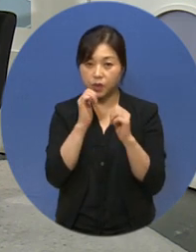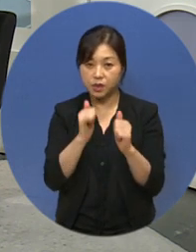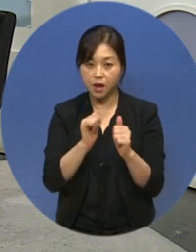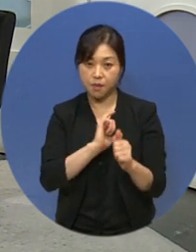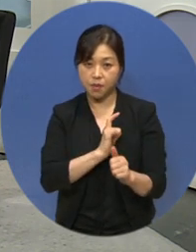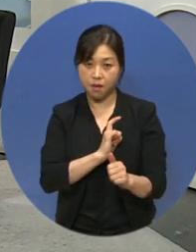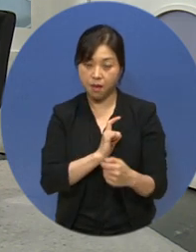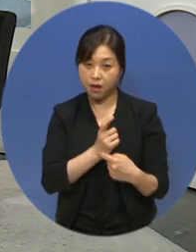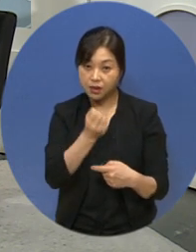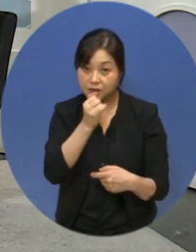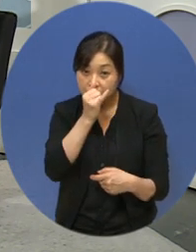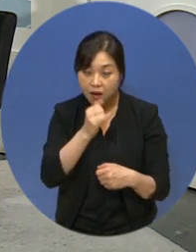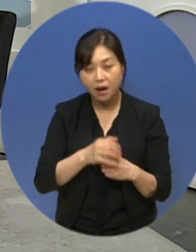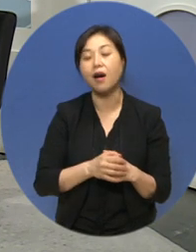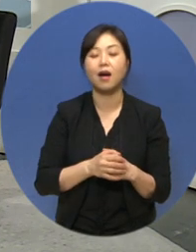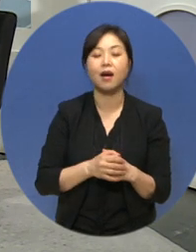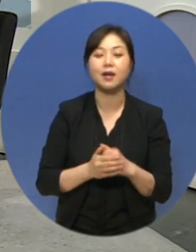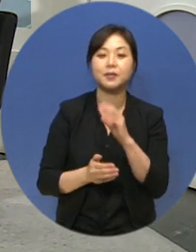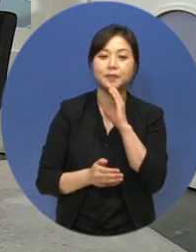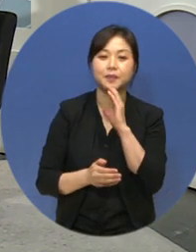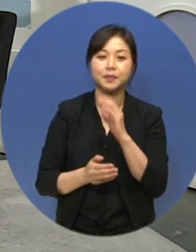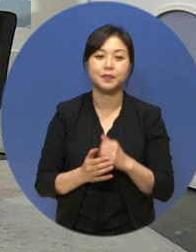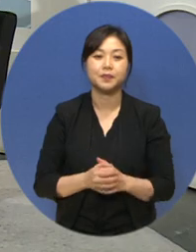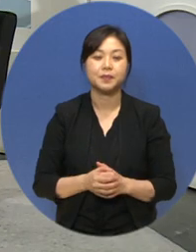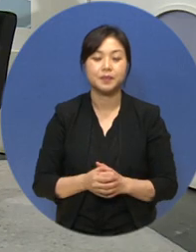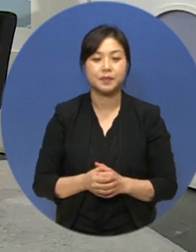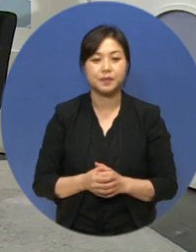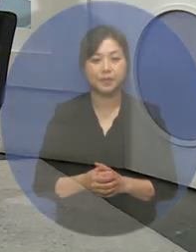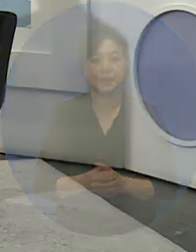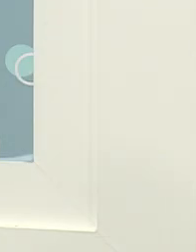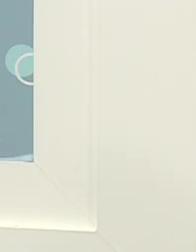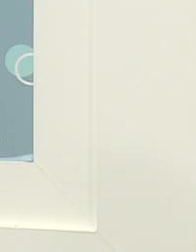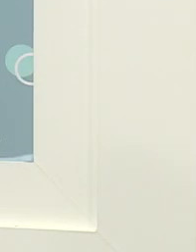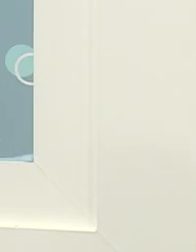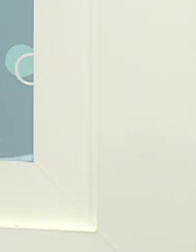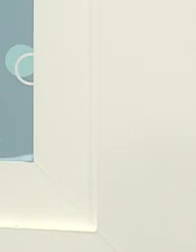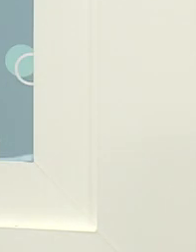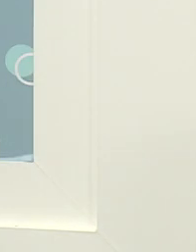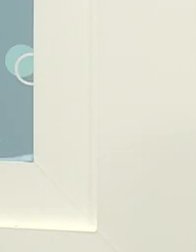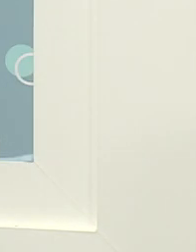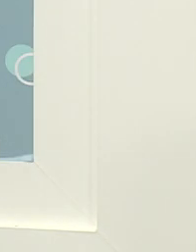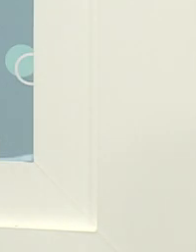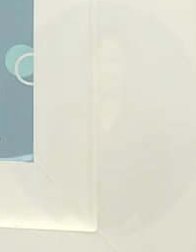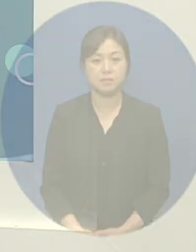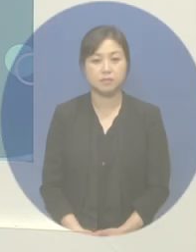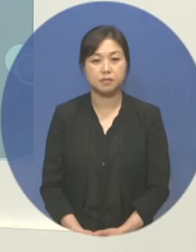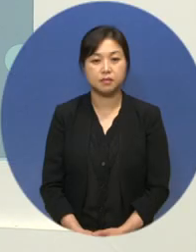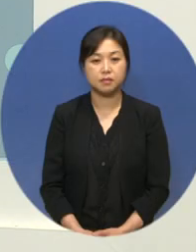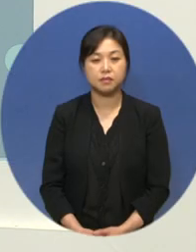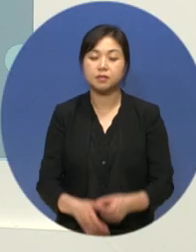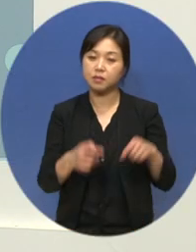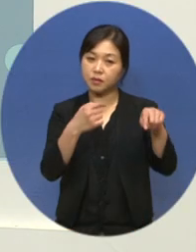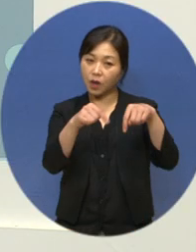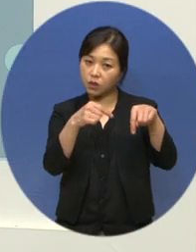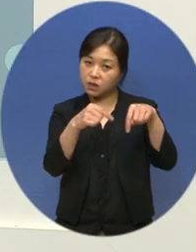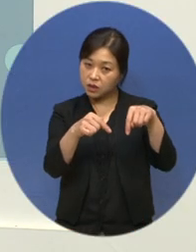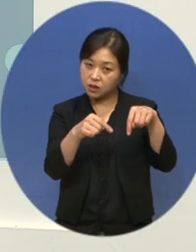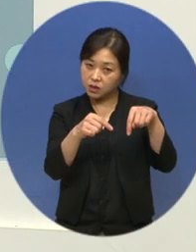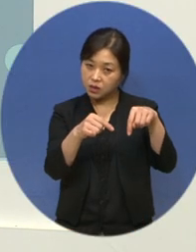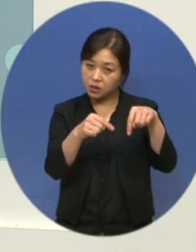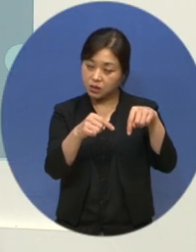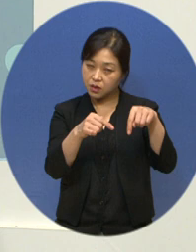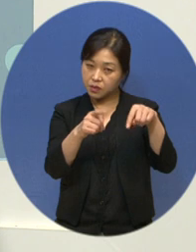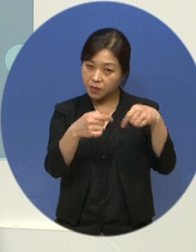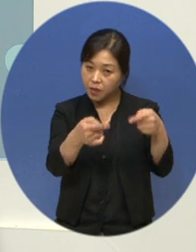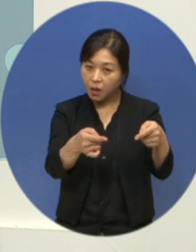가지고 회 계시 이겠네요 예 그새 대개 그 정치를 하려면 중 우리나라의